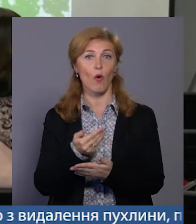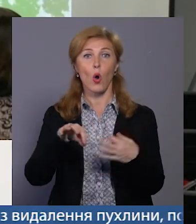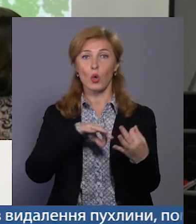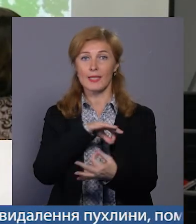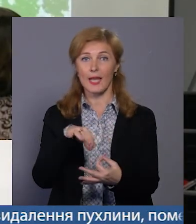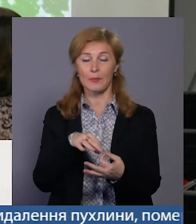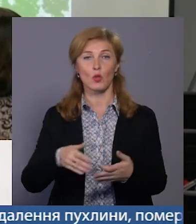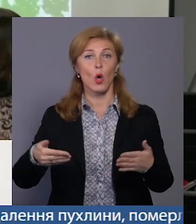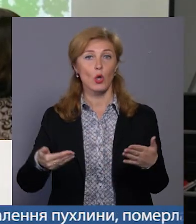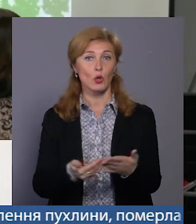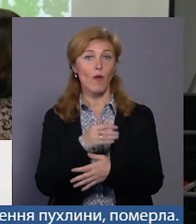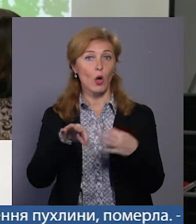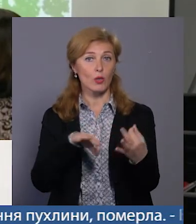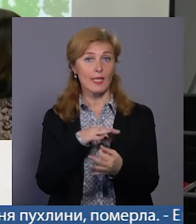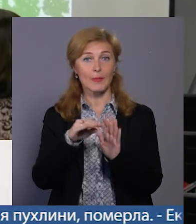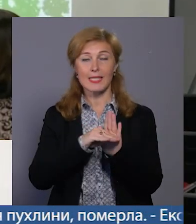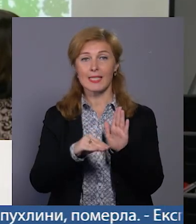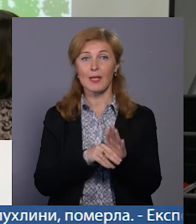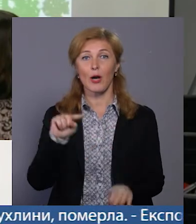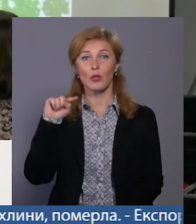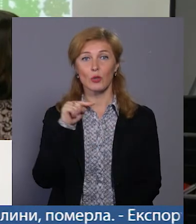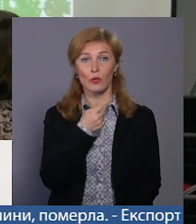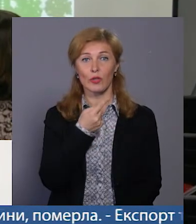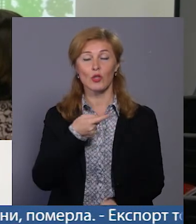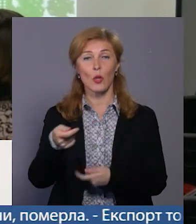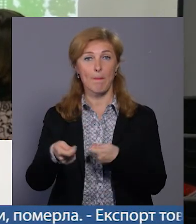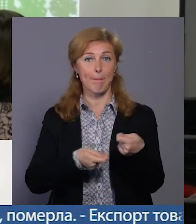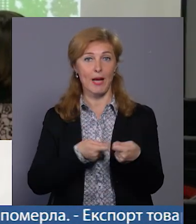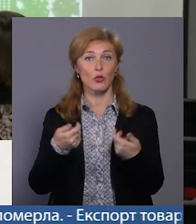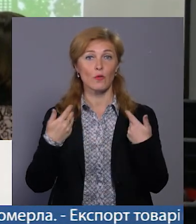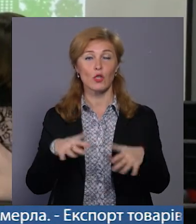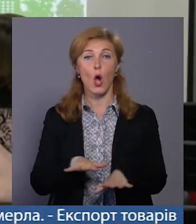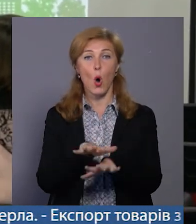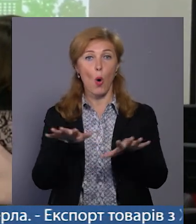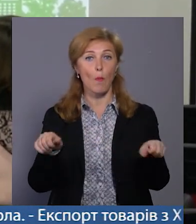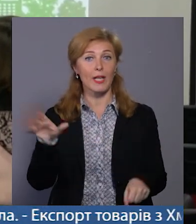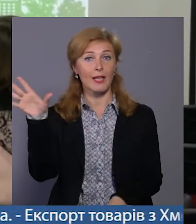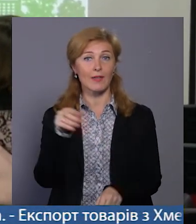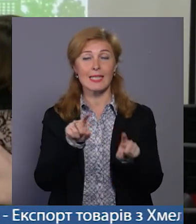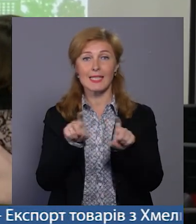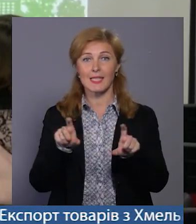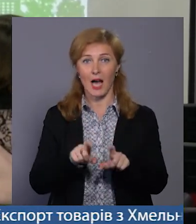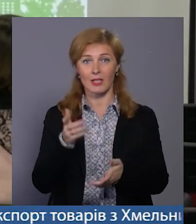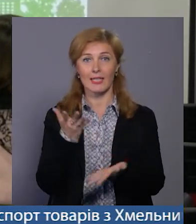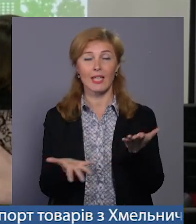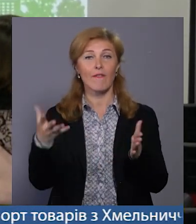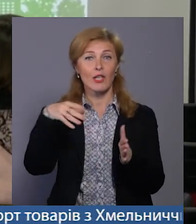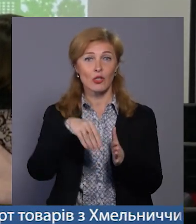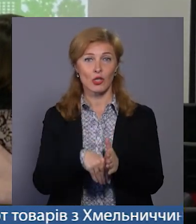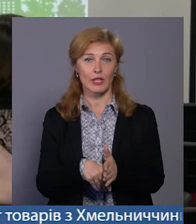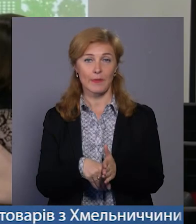Нова концепція системи енергетичного менеджменту вже охопила всі заклади, які війшли